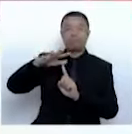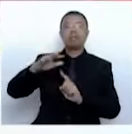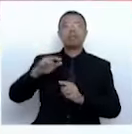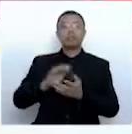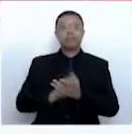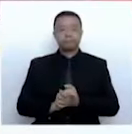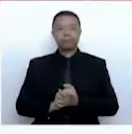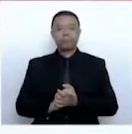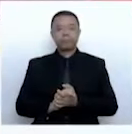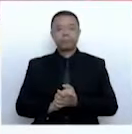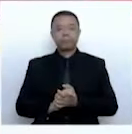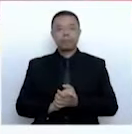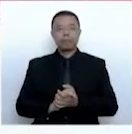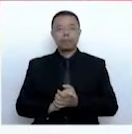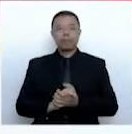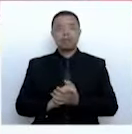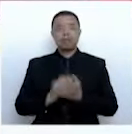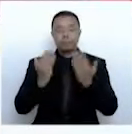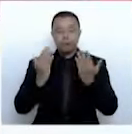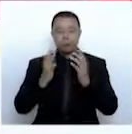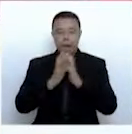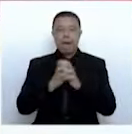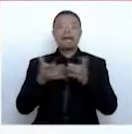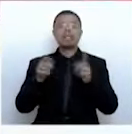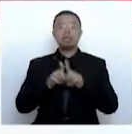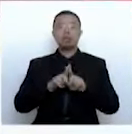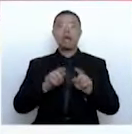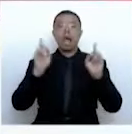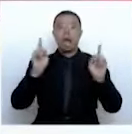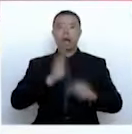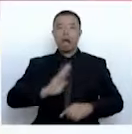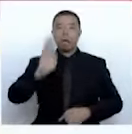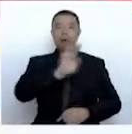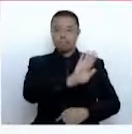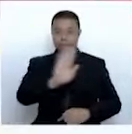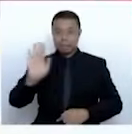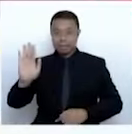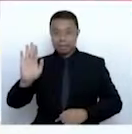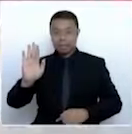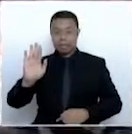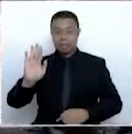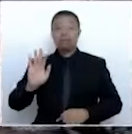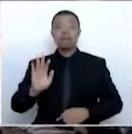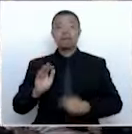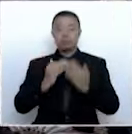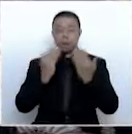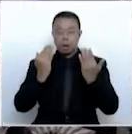Tuhan yang Maha Kuasa. Berdoa sesuai agama dan keyakinan masing-masing.